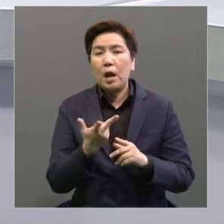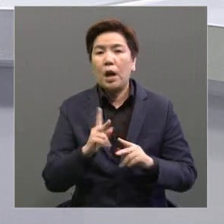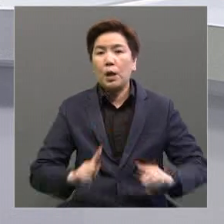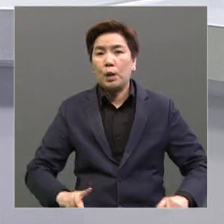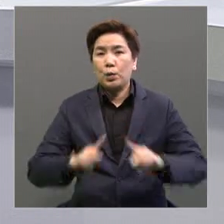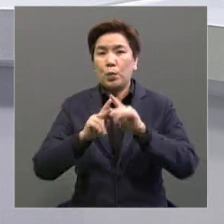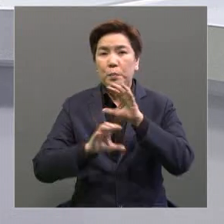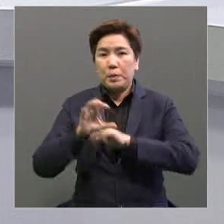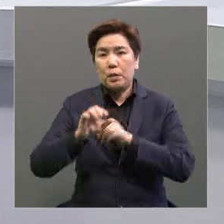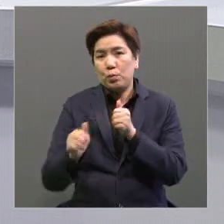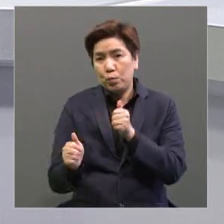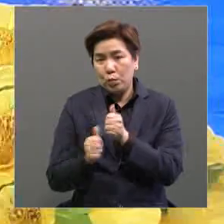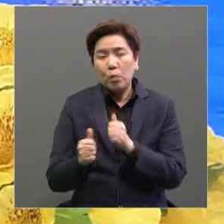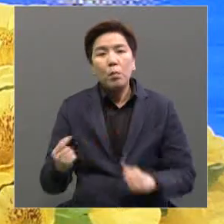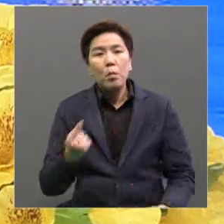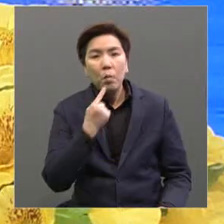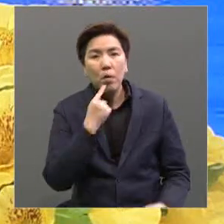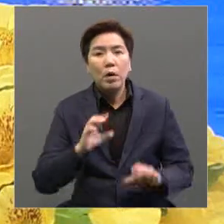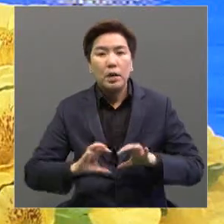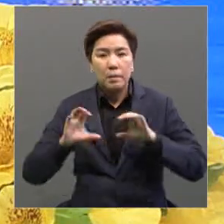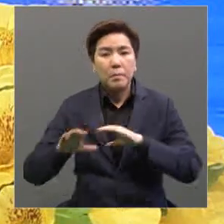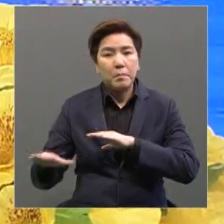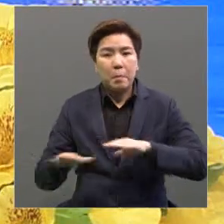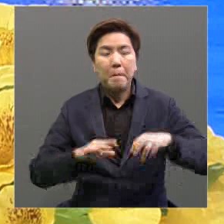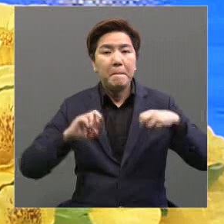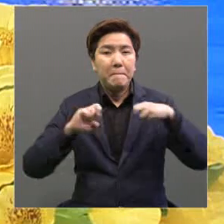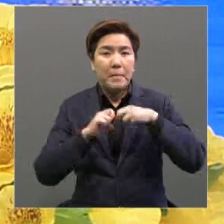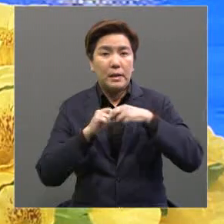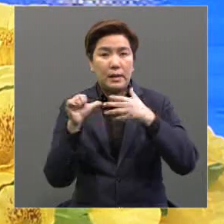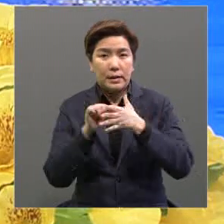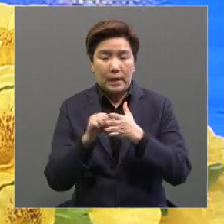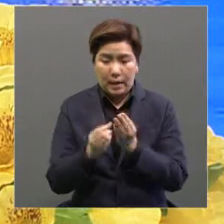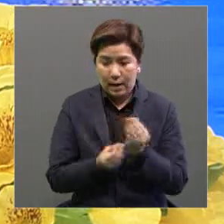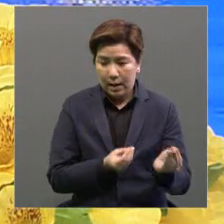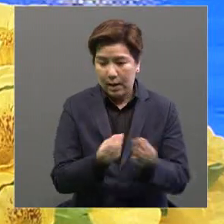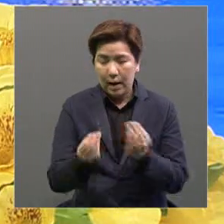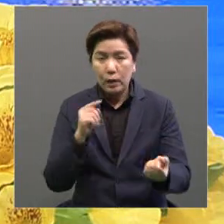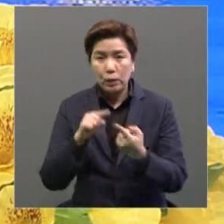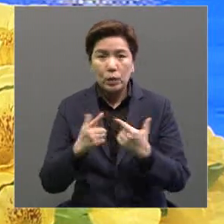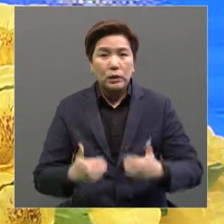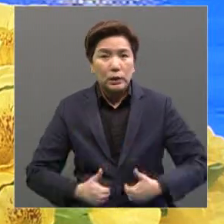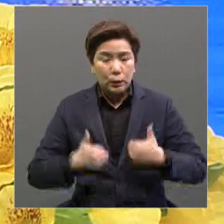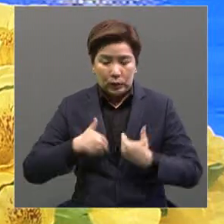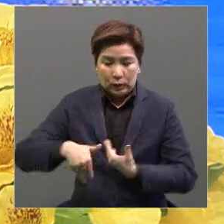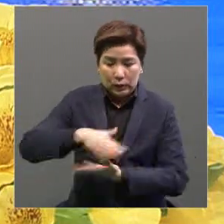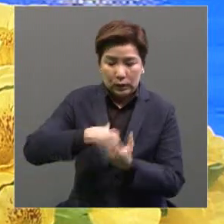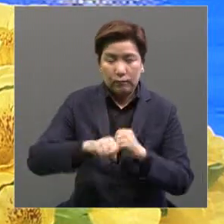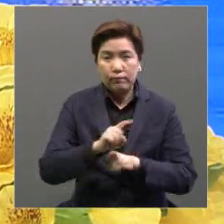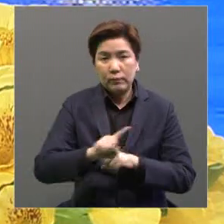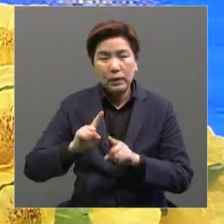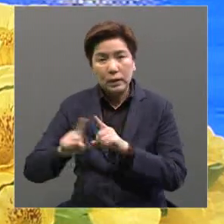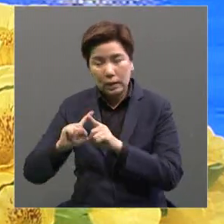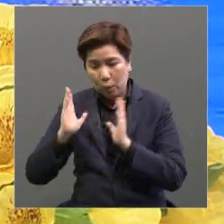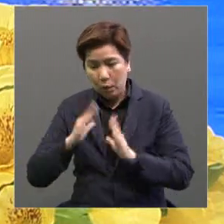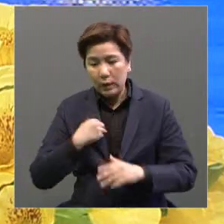าการกระทรวงมหาดไทยก็ยืนยันนะคะว่ารัฐบาลพร้อมที่จะแก้ปัญหาต่างๆให้กับประชาชนโดยเฉพาะเรื่องปากท้องจะทำให้ทุกคนมีข้